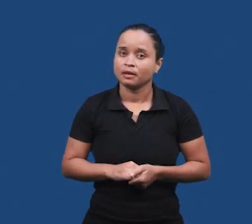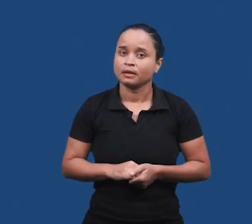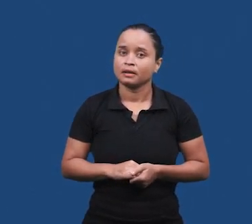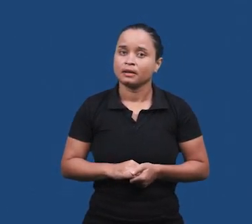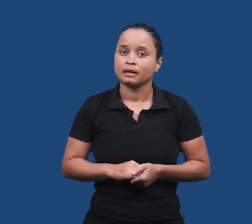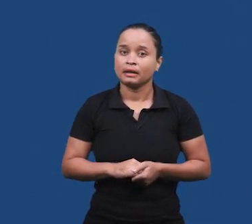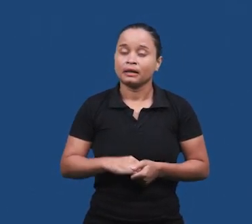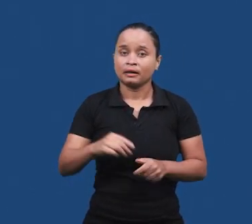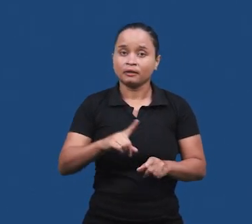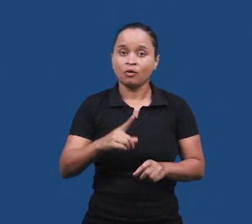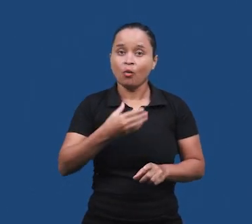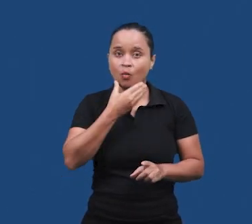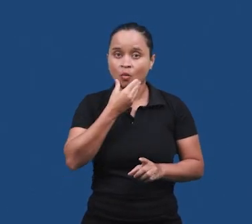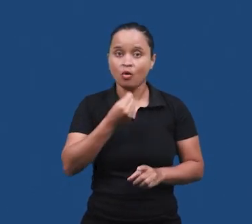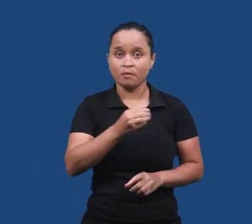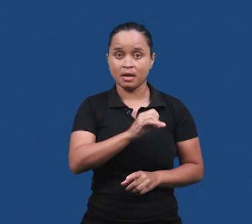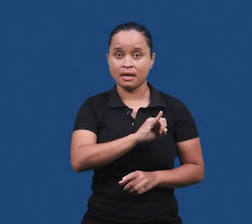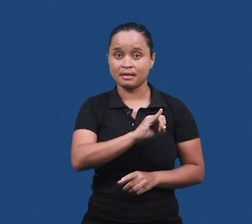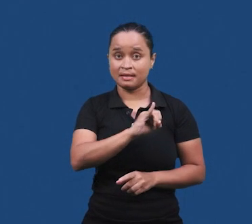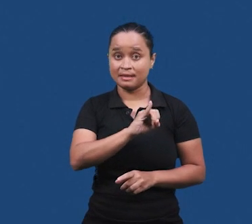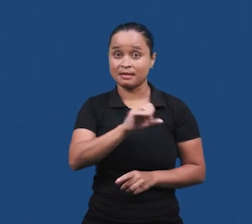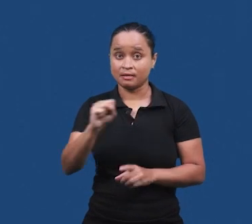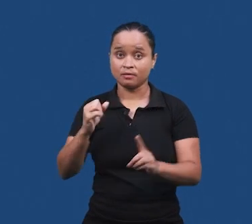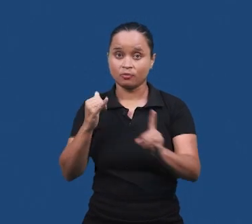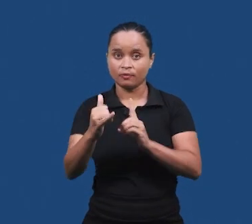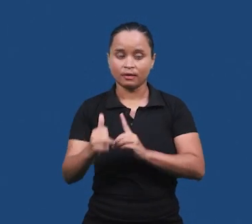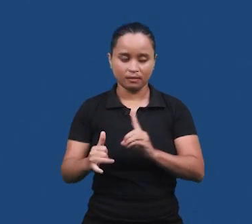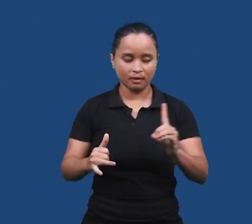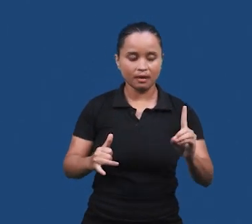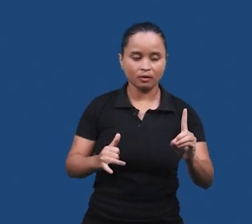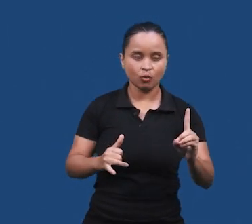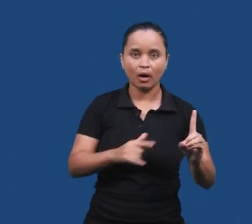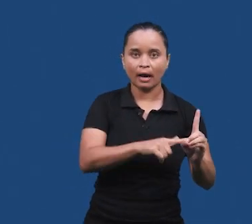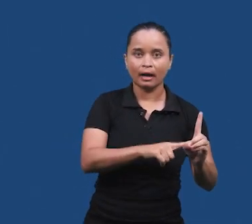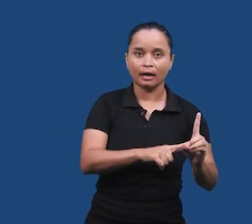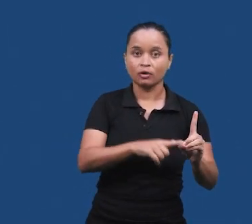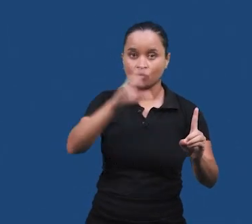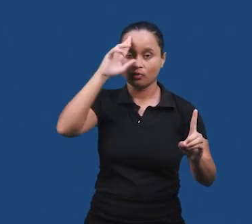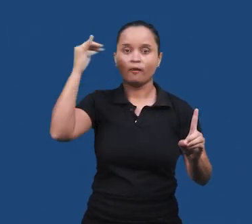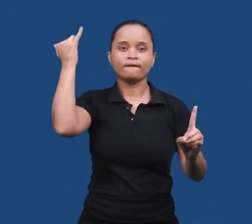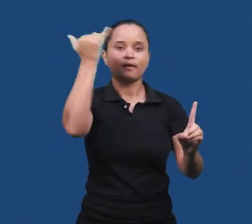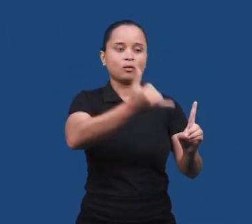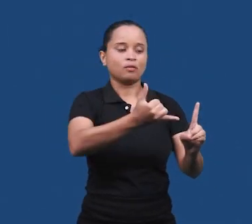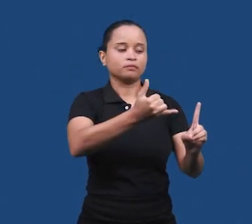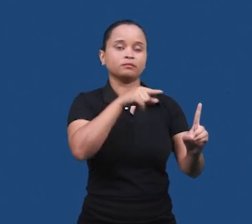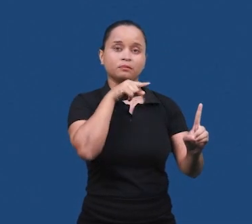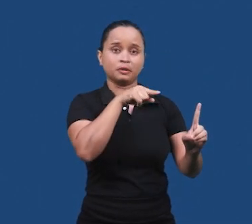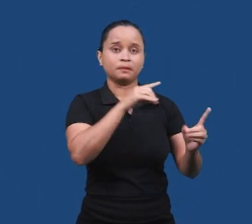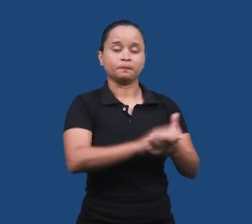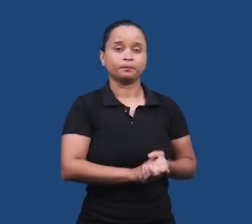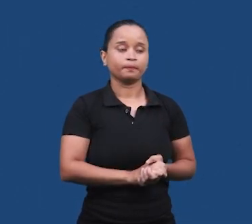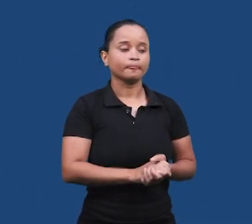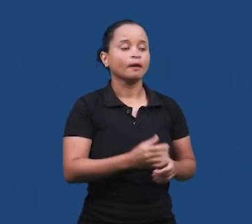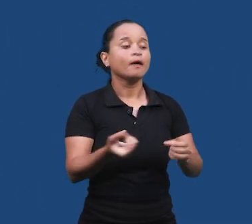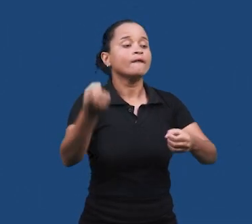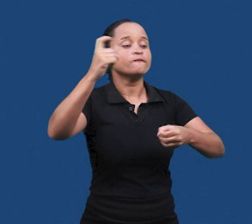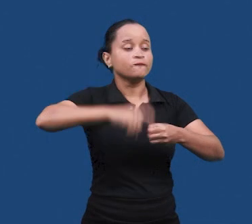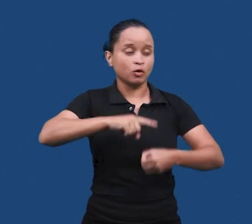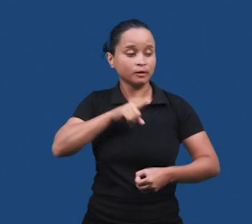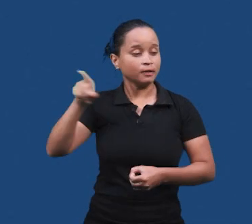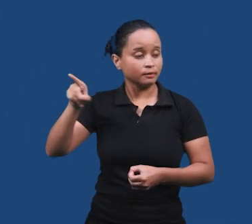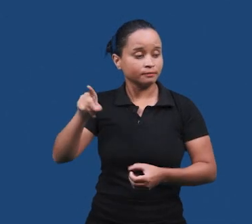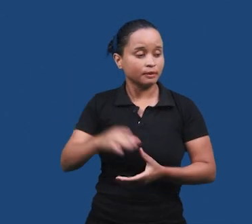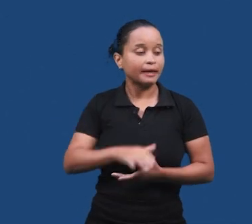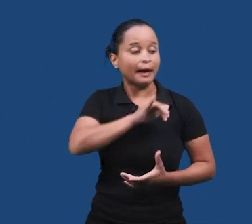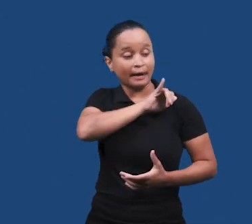Après, Ésaïe n'avait pas encore sorti la cour du palais. Et la parole du Seigneur est venue à lui en